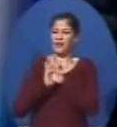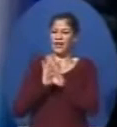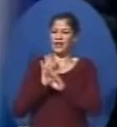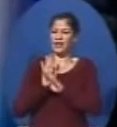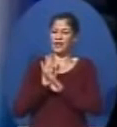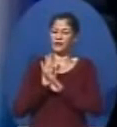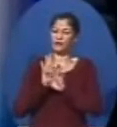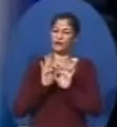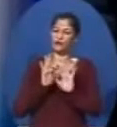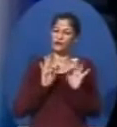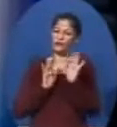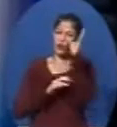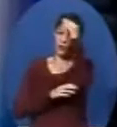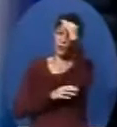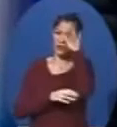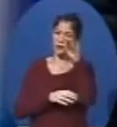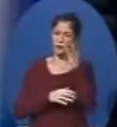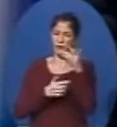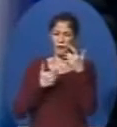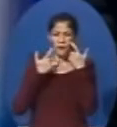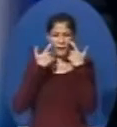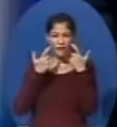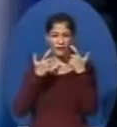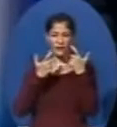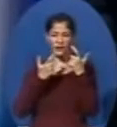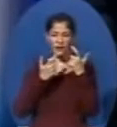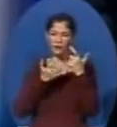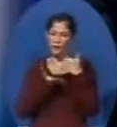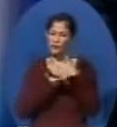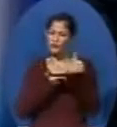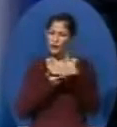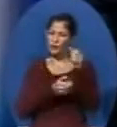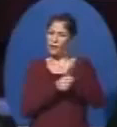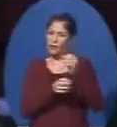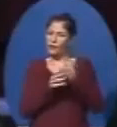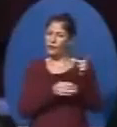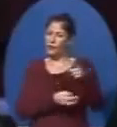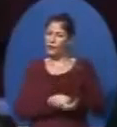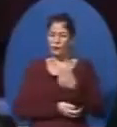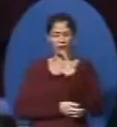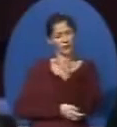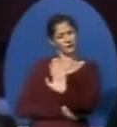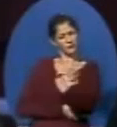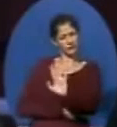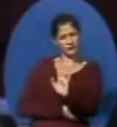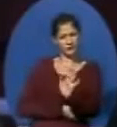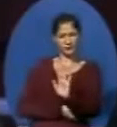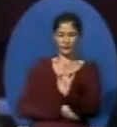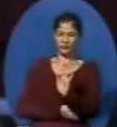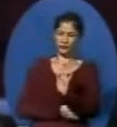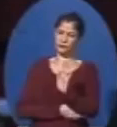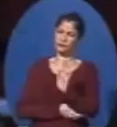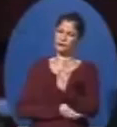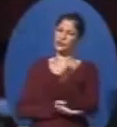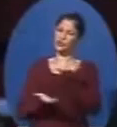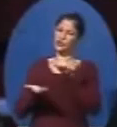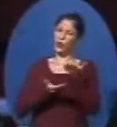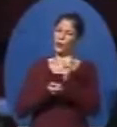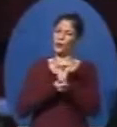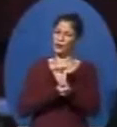ילכו איתו לכלא? זאת אומרת, לא, ישמרו עליו... לא, שירות בתי הסוהר... שירות בתי הסוהר מיומן בלהחזיק אסירים